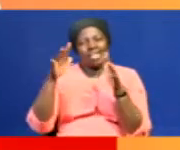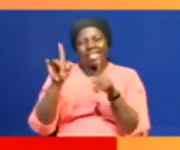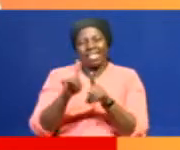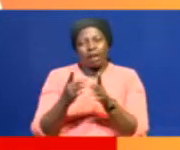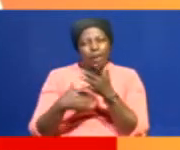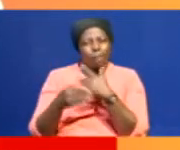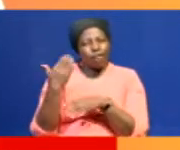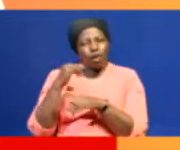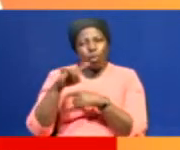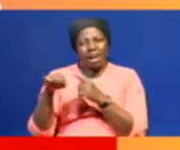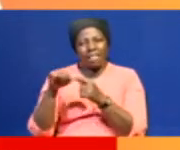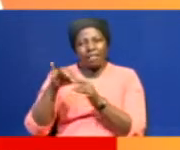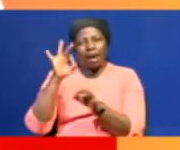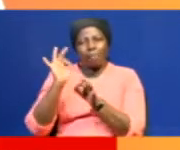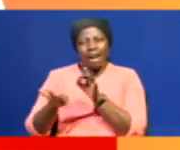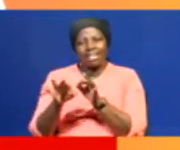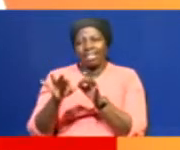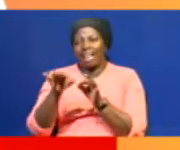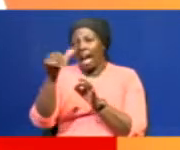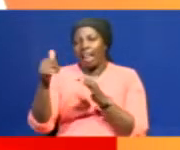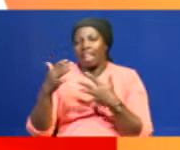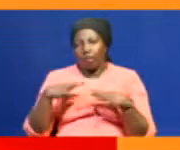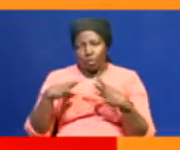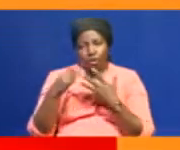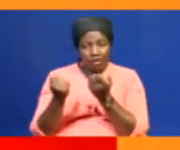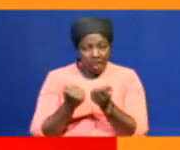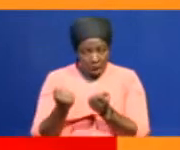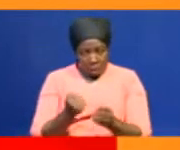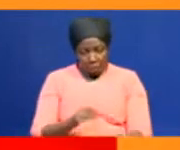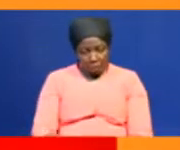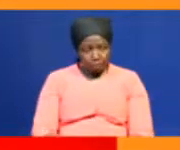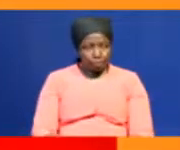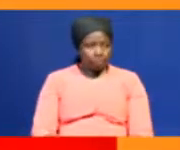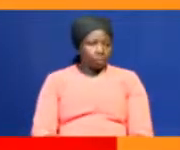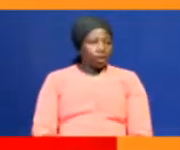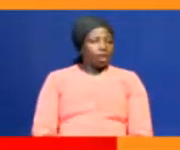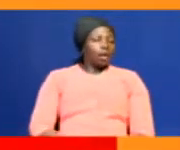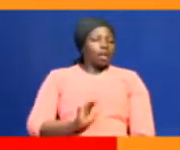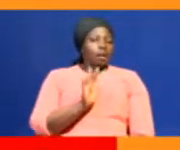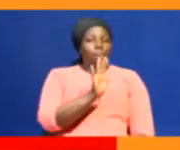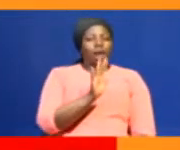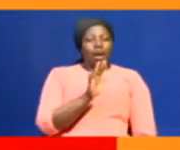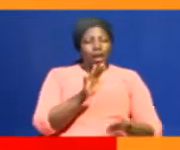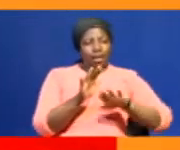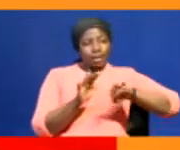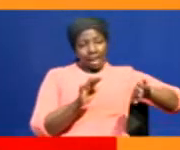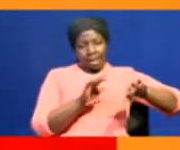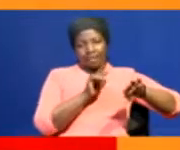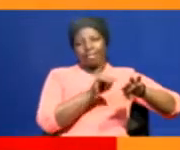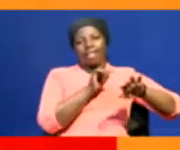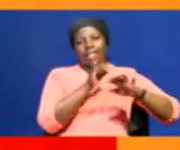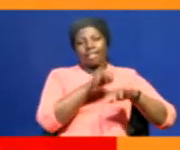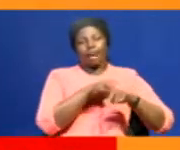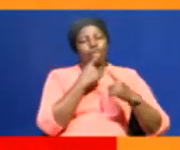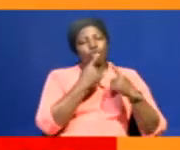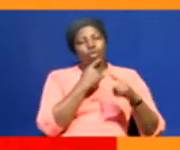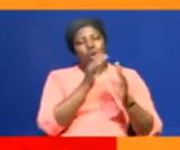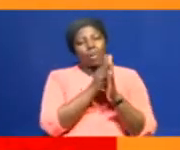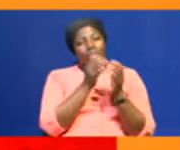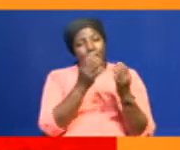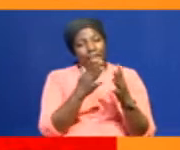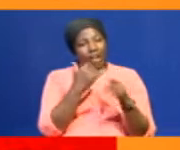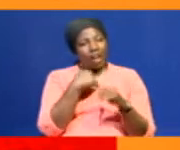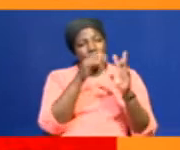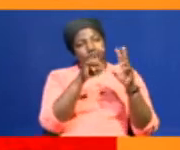wanachoma magari za watu. Mm-hmm. Ndio. Na pia pengine kwa upande wao wengi ukizungumza nao, mm-hmm, pia kuna hili swala la kupata bodaboda.